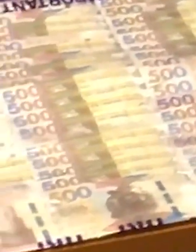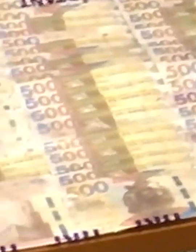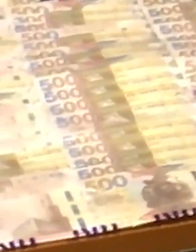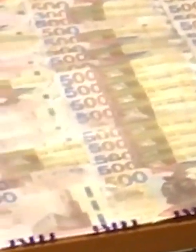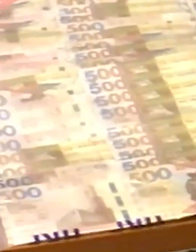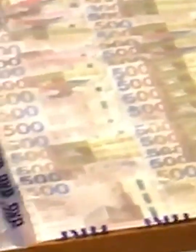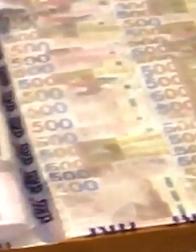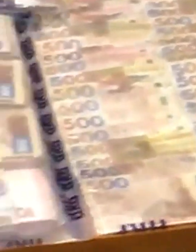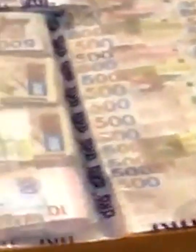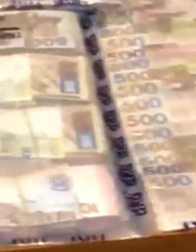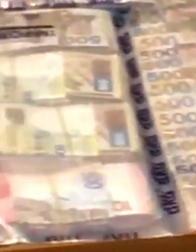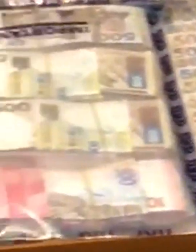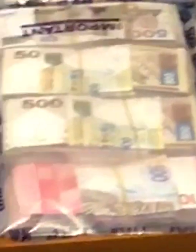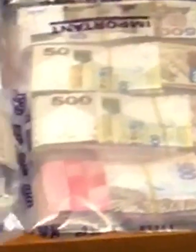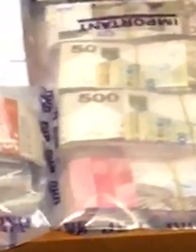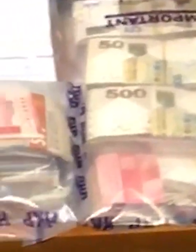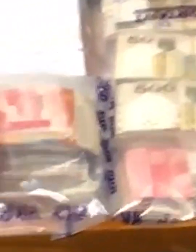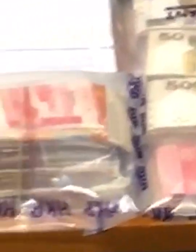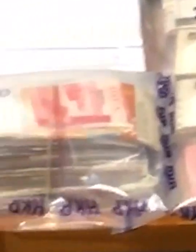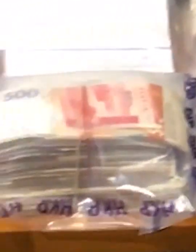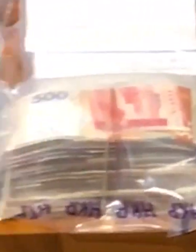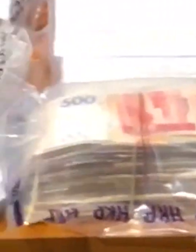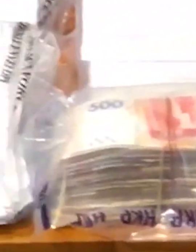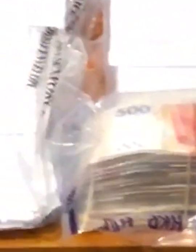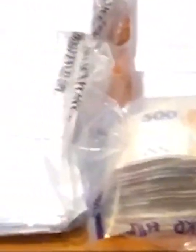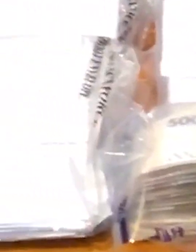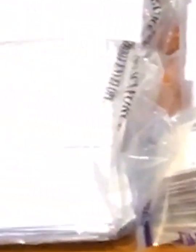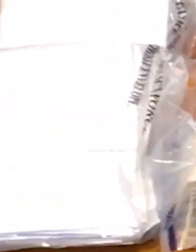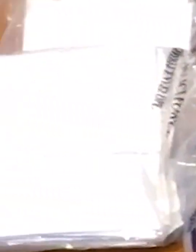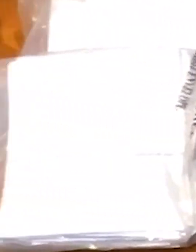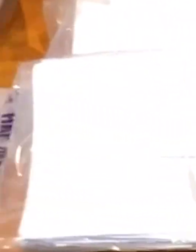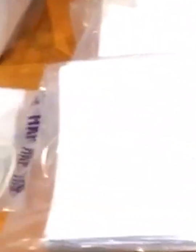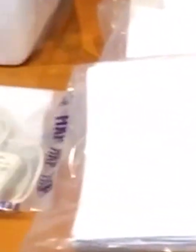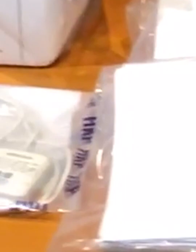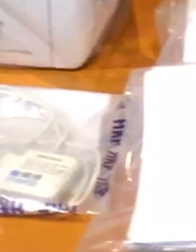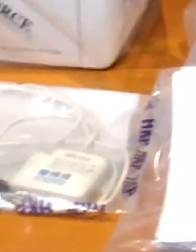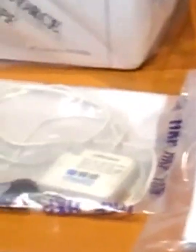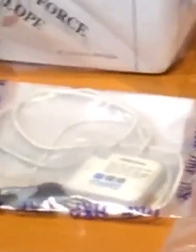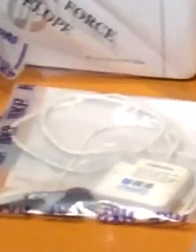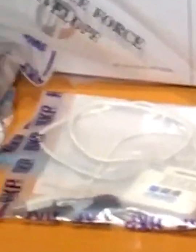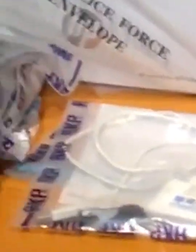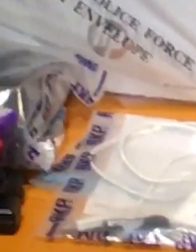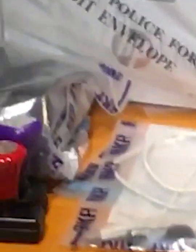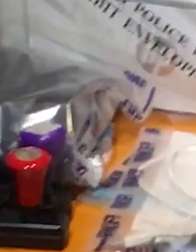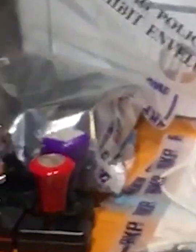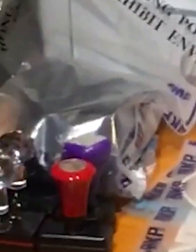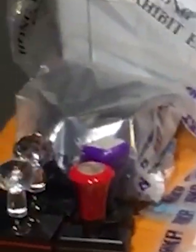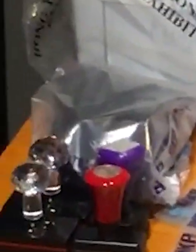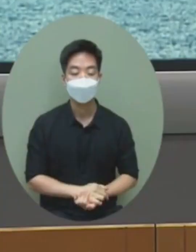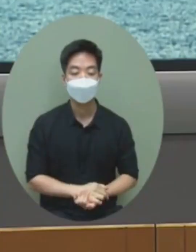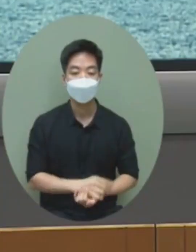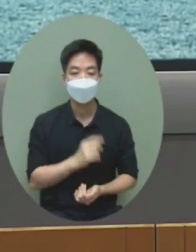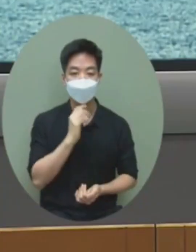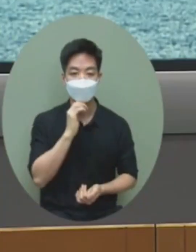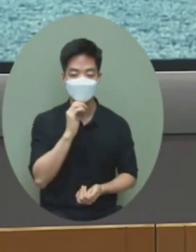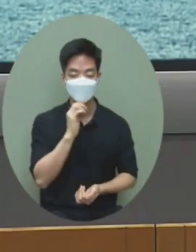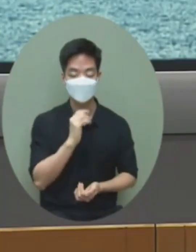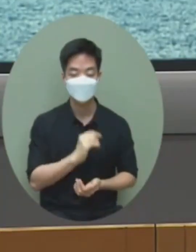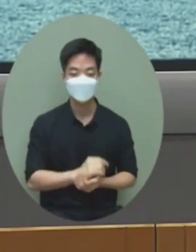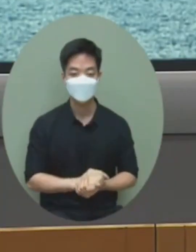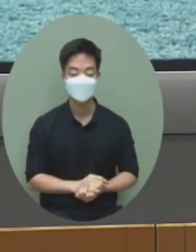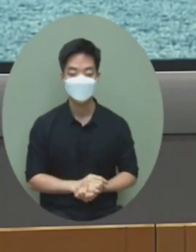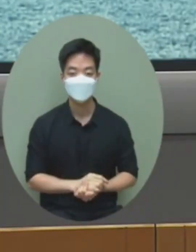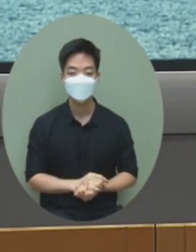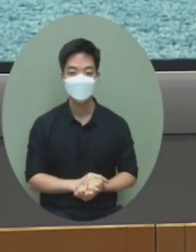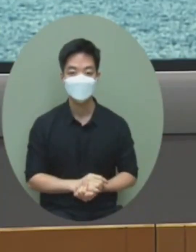欣指有医生一日发出几百张免针纸令人难以理解，亦有涉事的医生离开了香港。 这个呢其实不是一